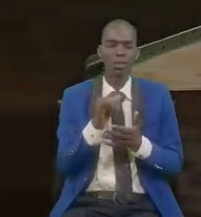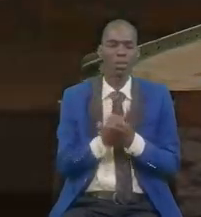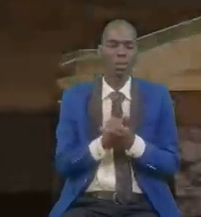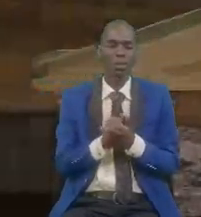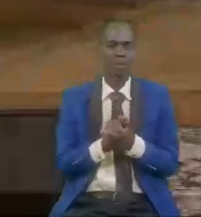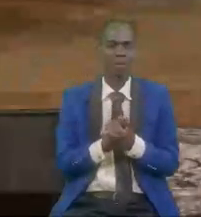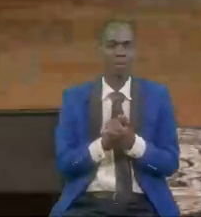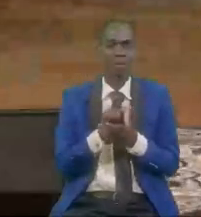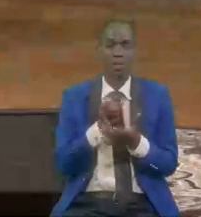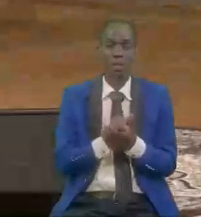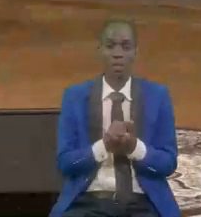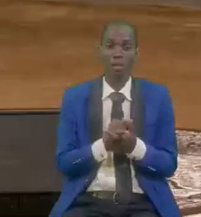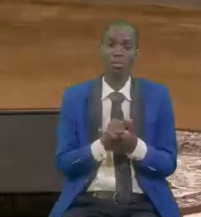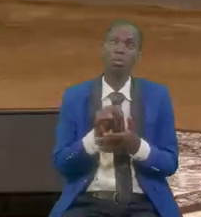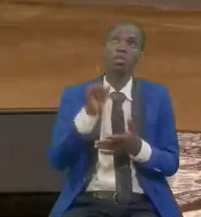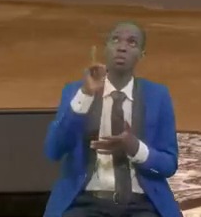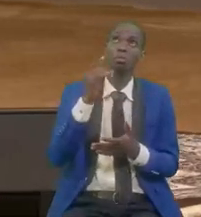Afin de faire paraître